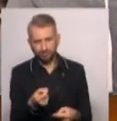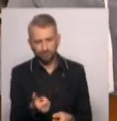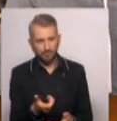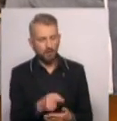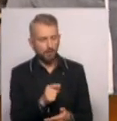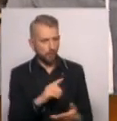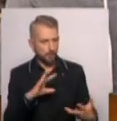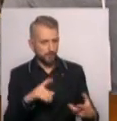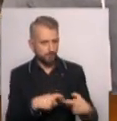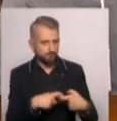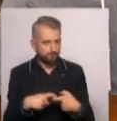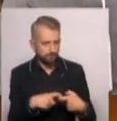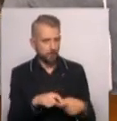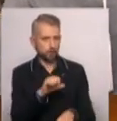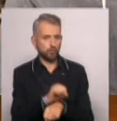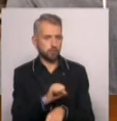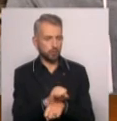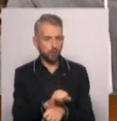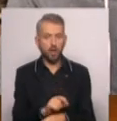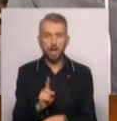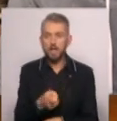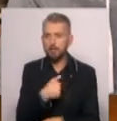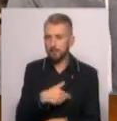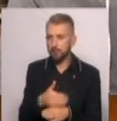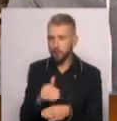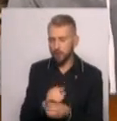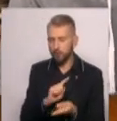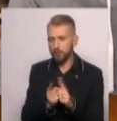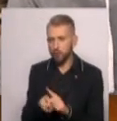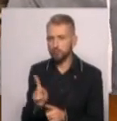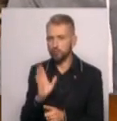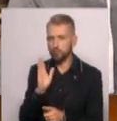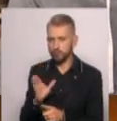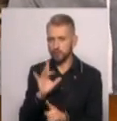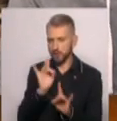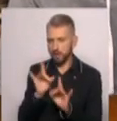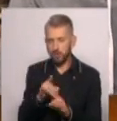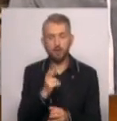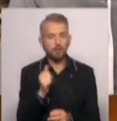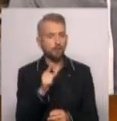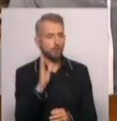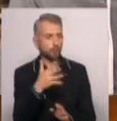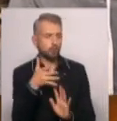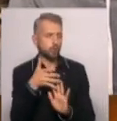з зупинкою. Угу. Але ми потихеньку переходимо до того, що сіті лайти. Що вони будуть прозорі і